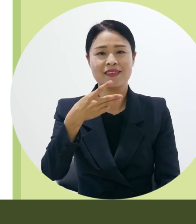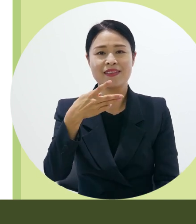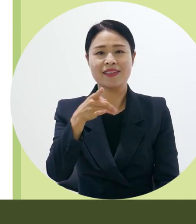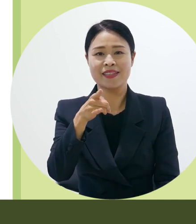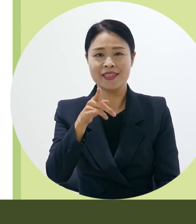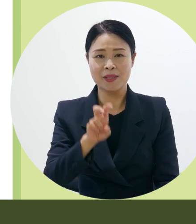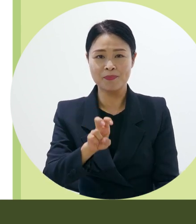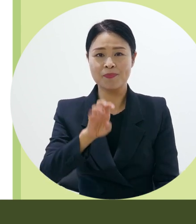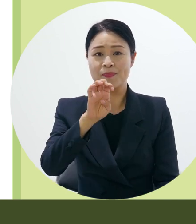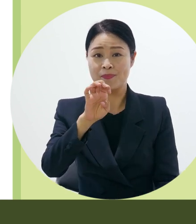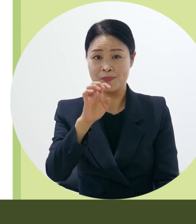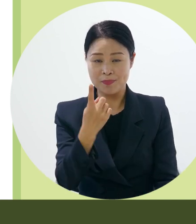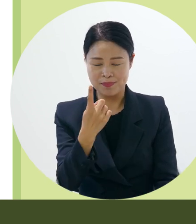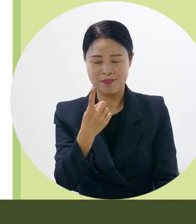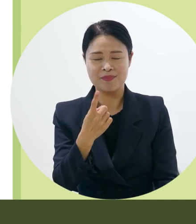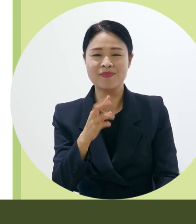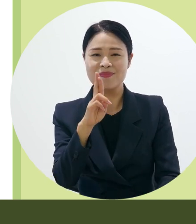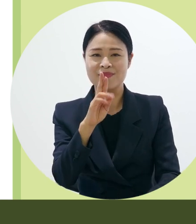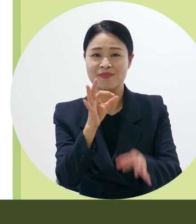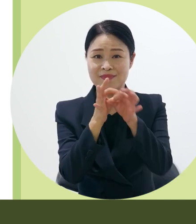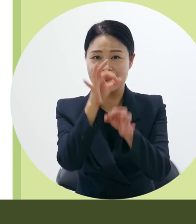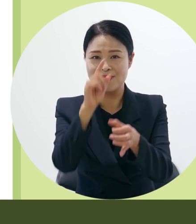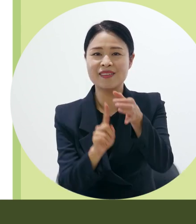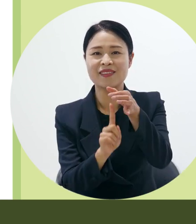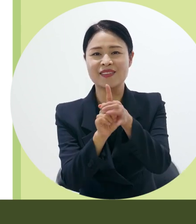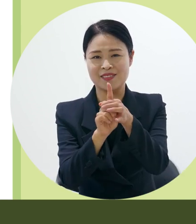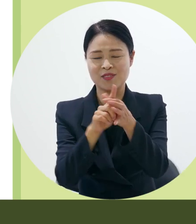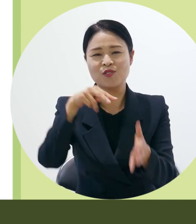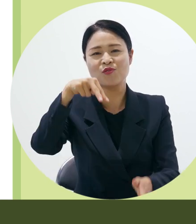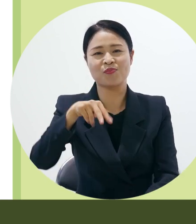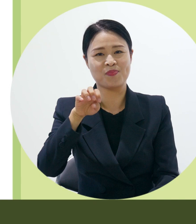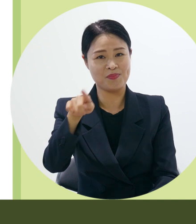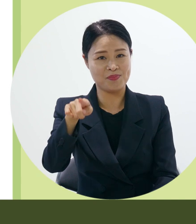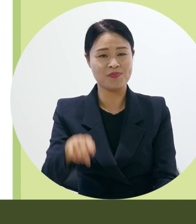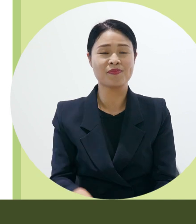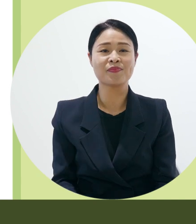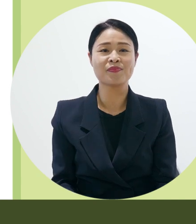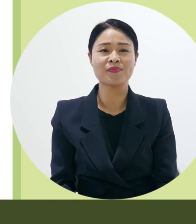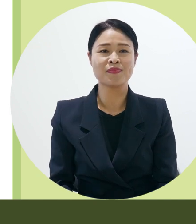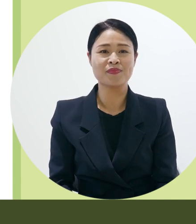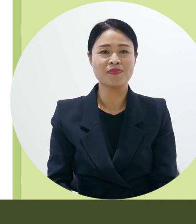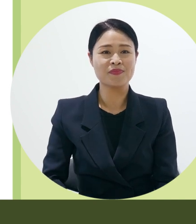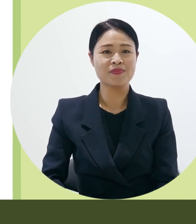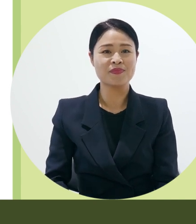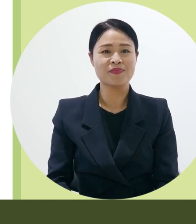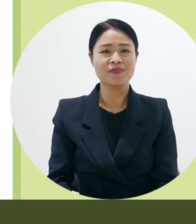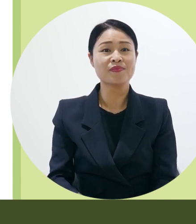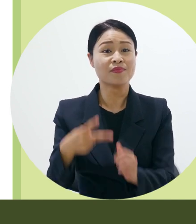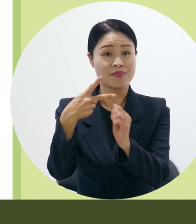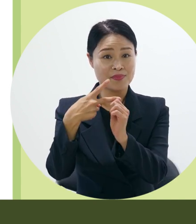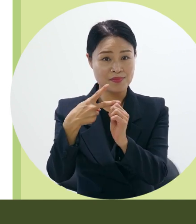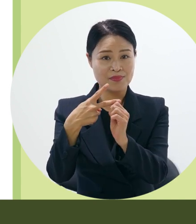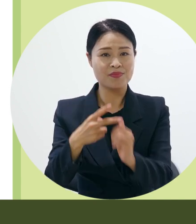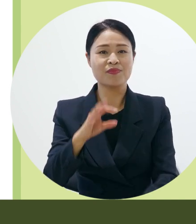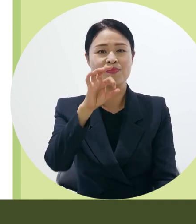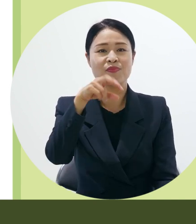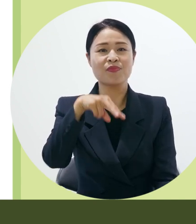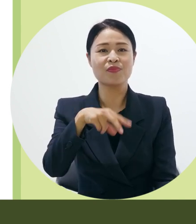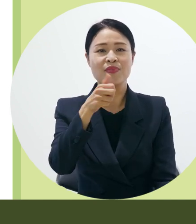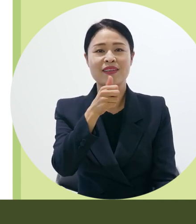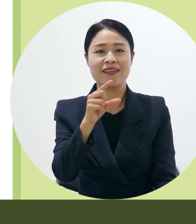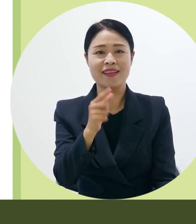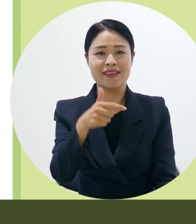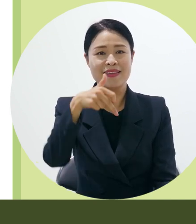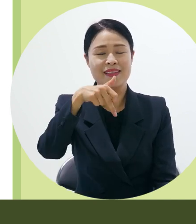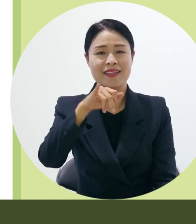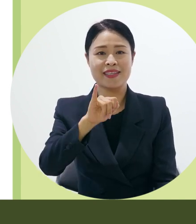템포슈퍼. 2. 유한 킴벌리의 좋은 느낌 라네이처 울트라 슬림 중형.